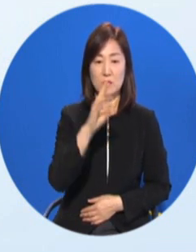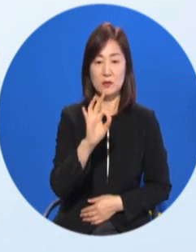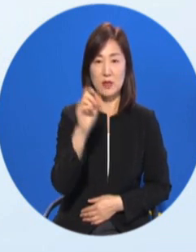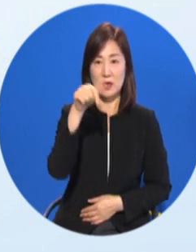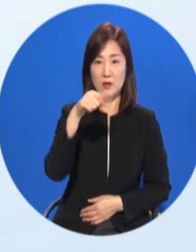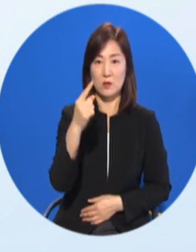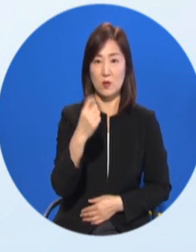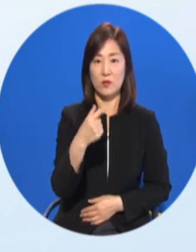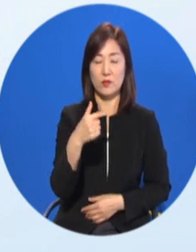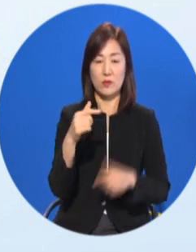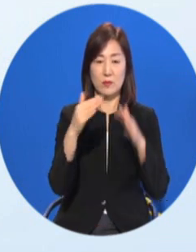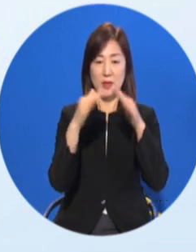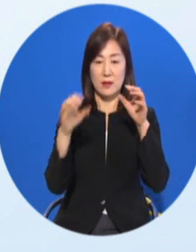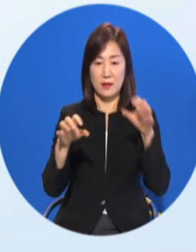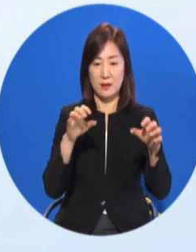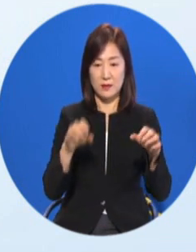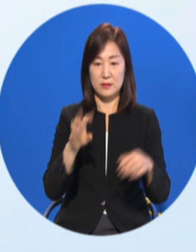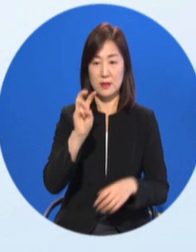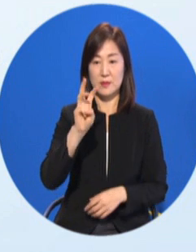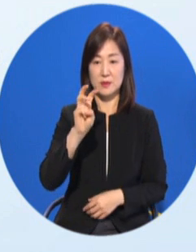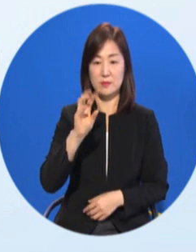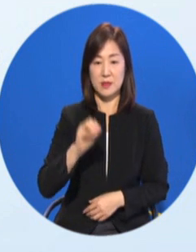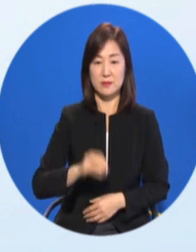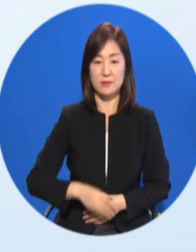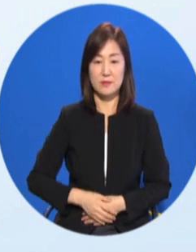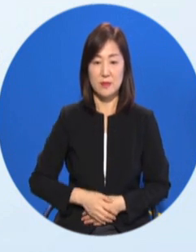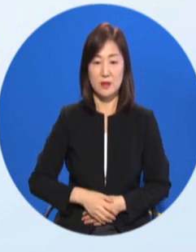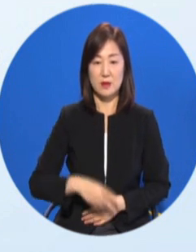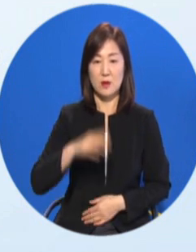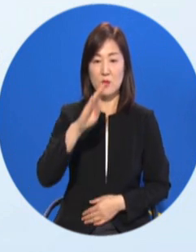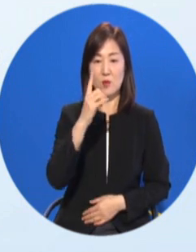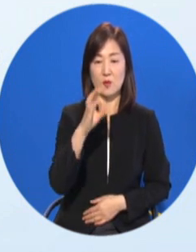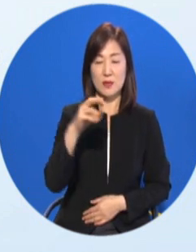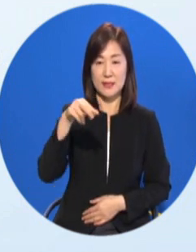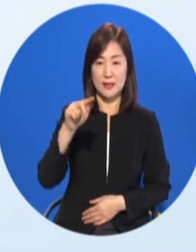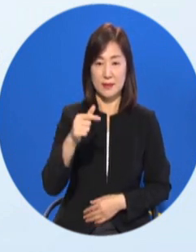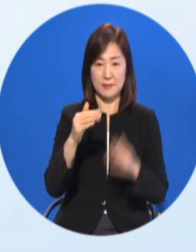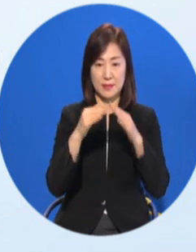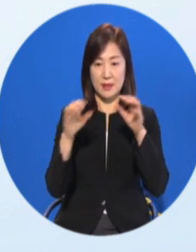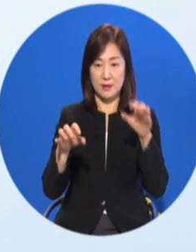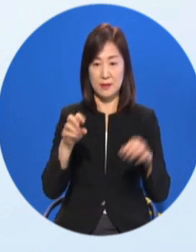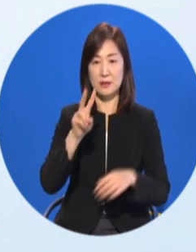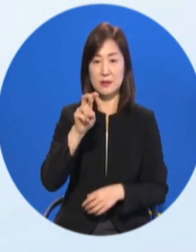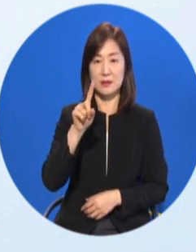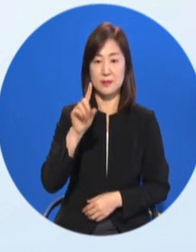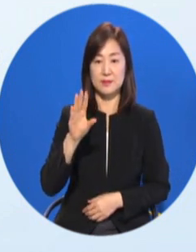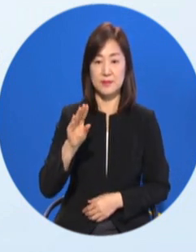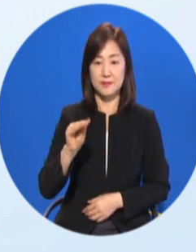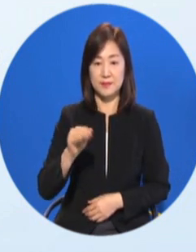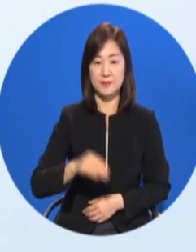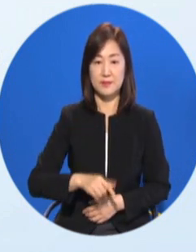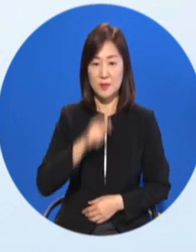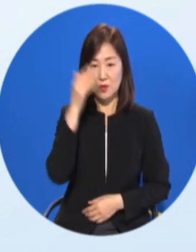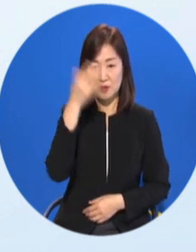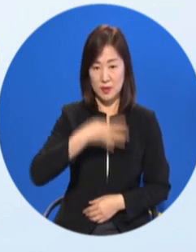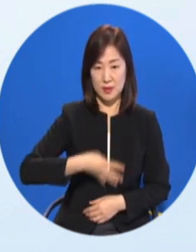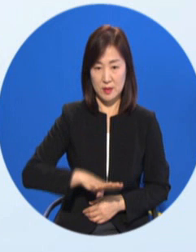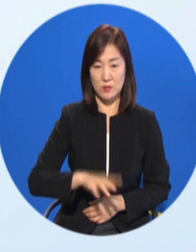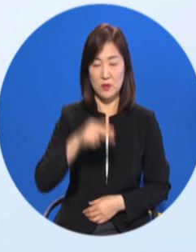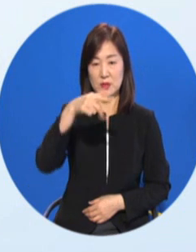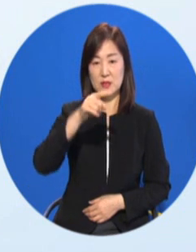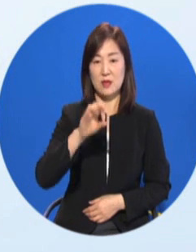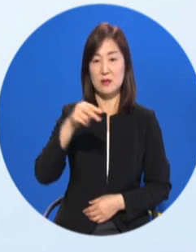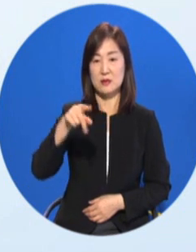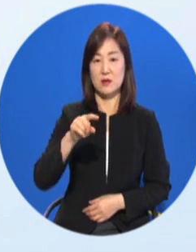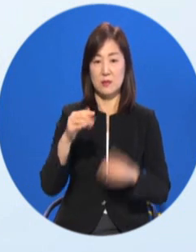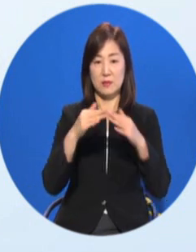고흥군 도화면 당 곳 말 주민 30만원 봉산 말 주민 300,000원 여수 c 쌍봉 동원 장성 말 주민